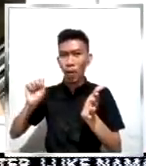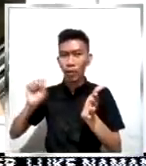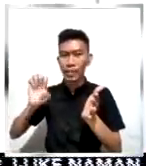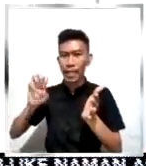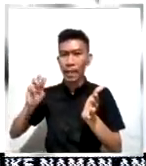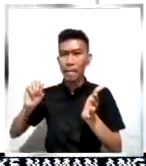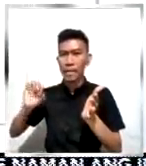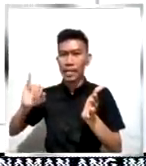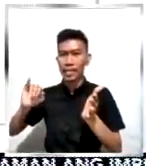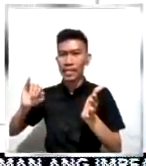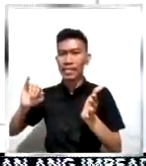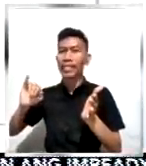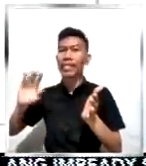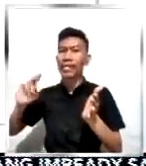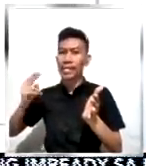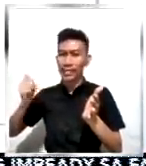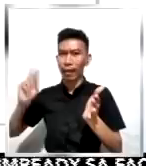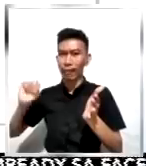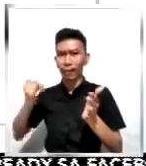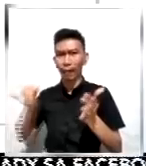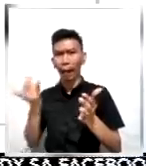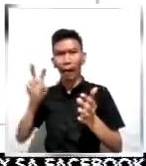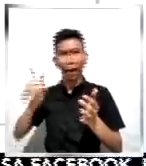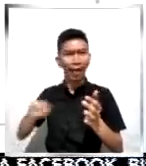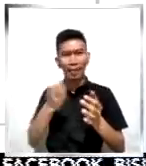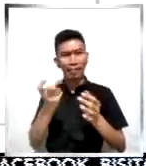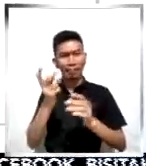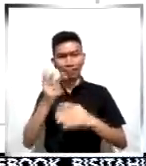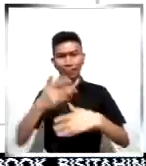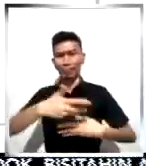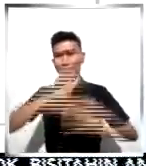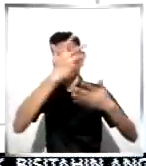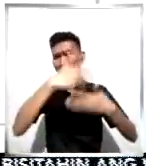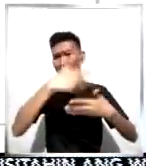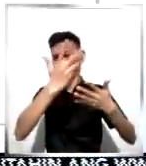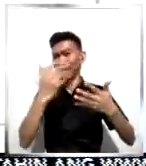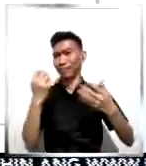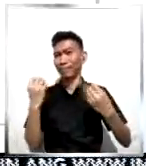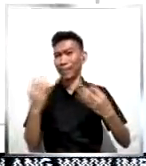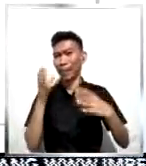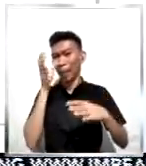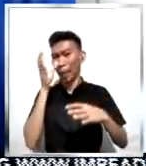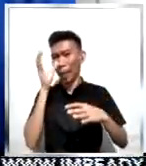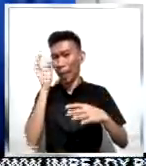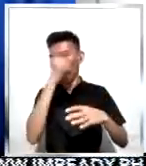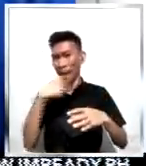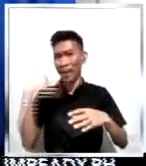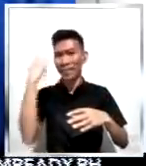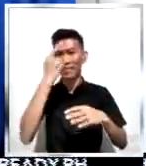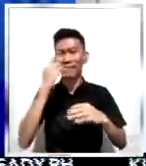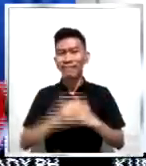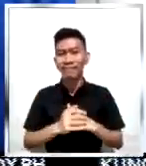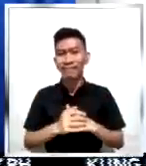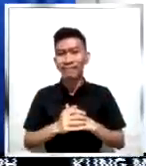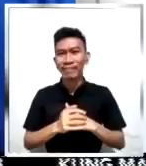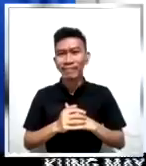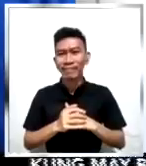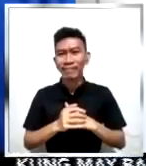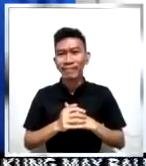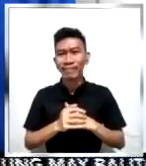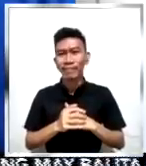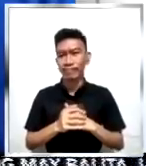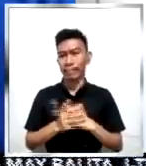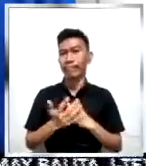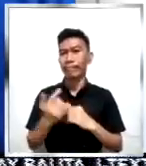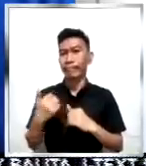ng kaibigan ang laman ng timeline ninyo. Gumawa ako ng avatar kasi syempre tayo mga Pilipino, kung